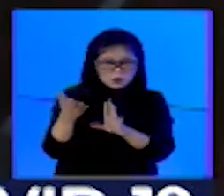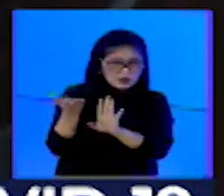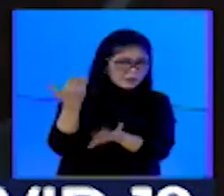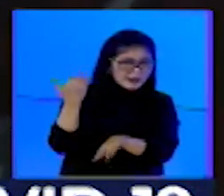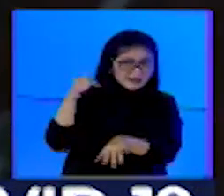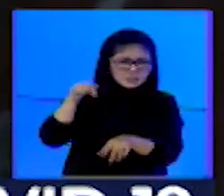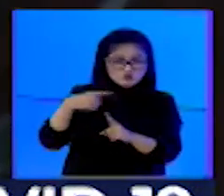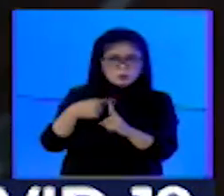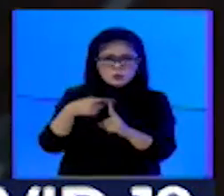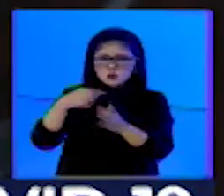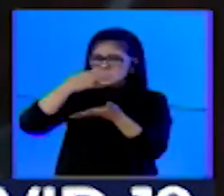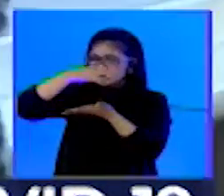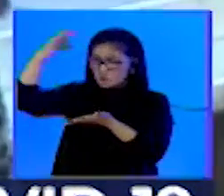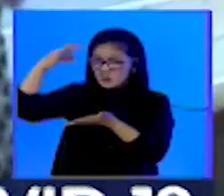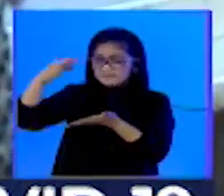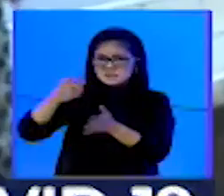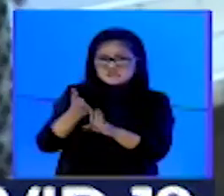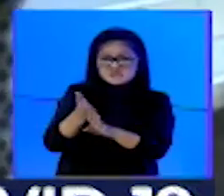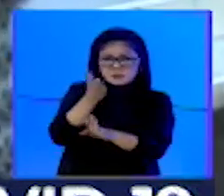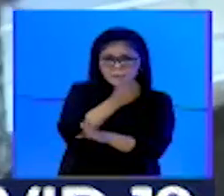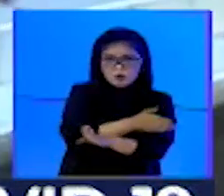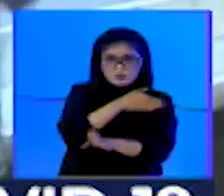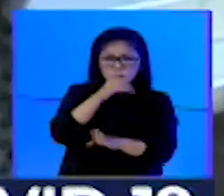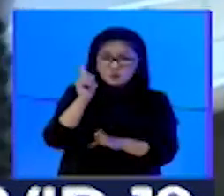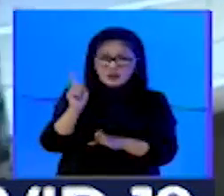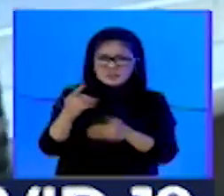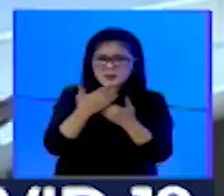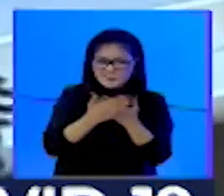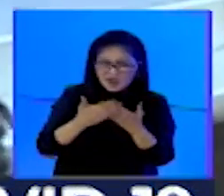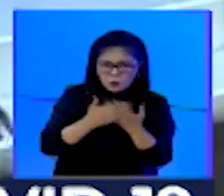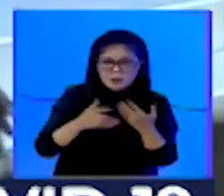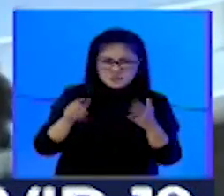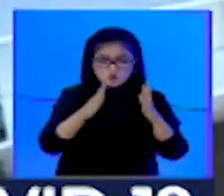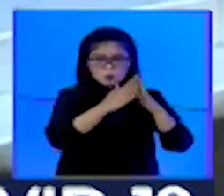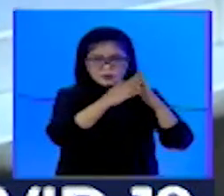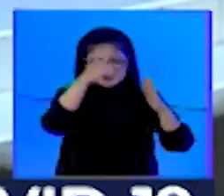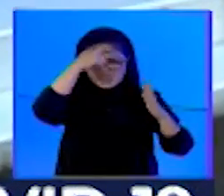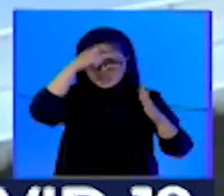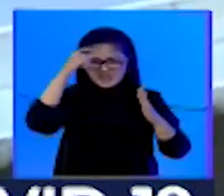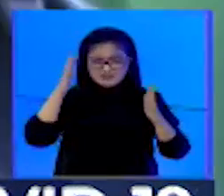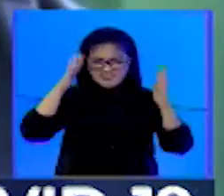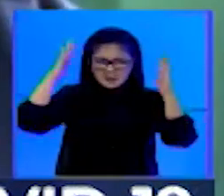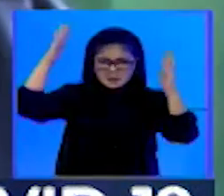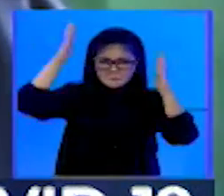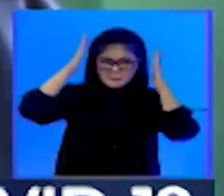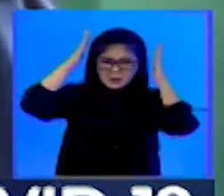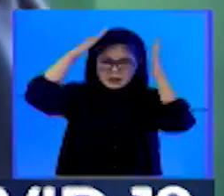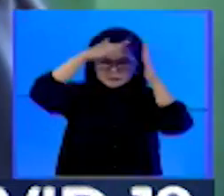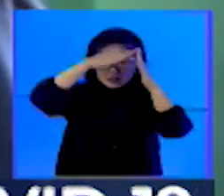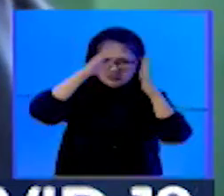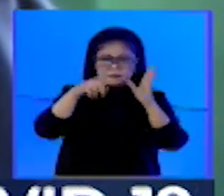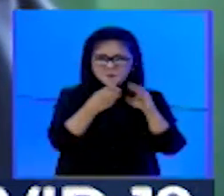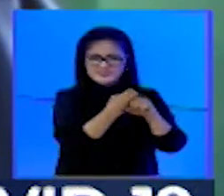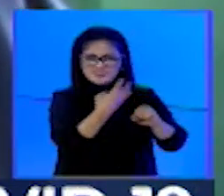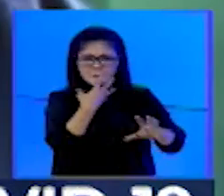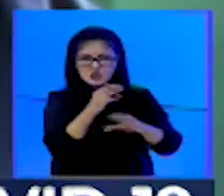Sebelumnya, 62 warga binaan hingga kini masih menjalani perawatan di Rumah Sakit Dadi Makassar akibat terinfeksi COVID-19.